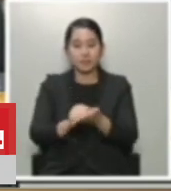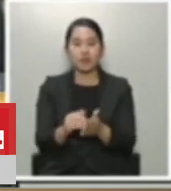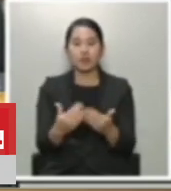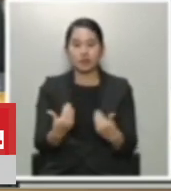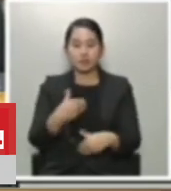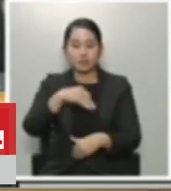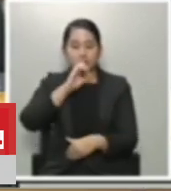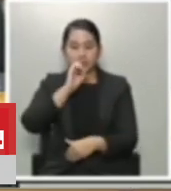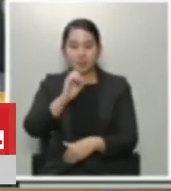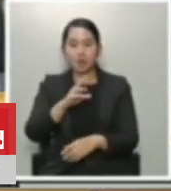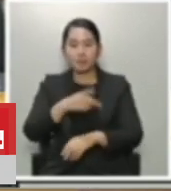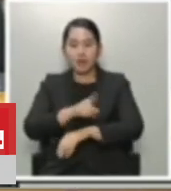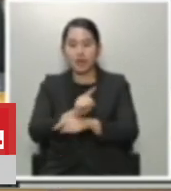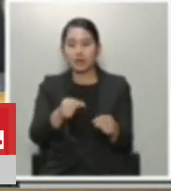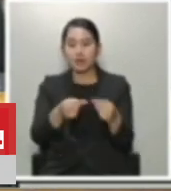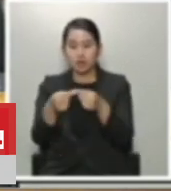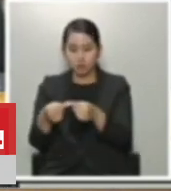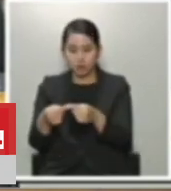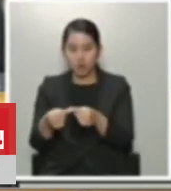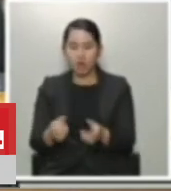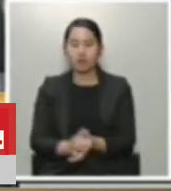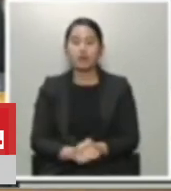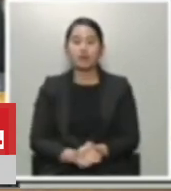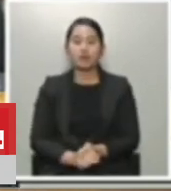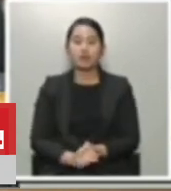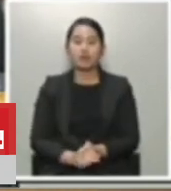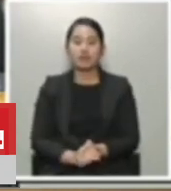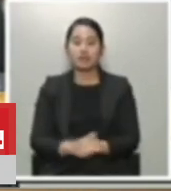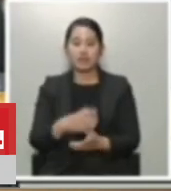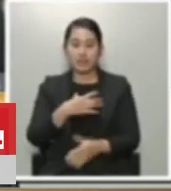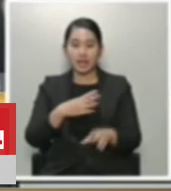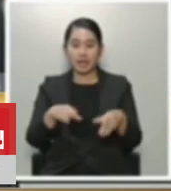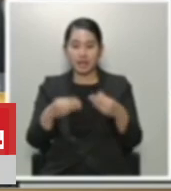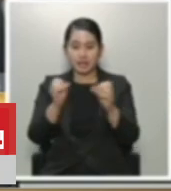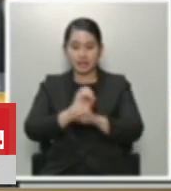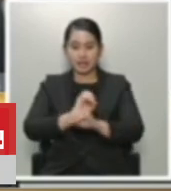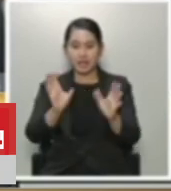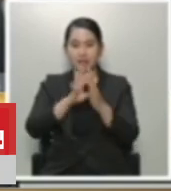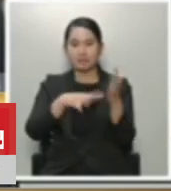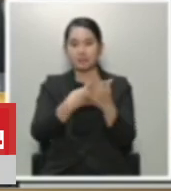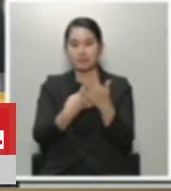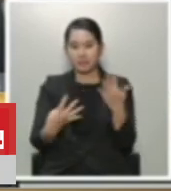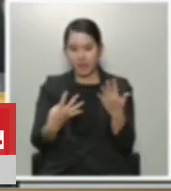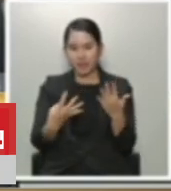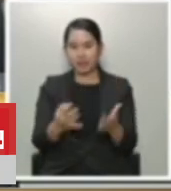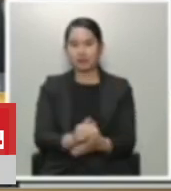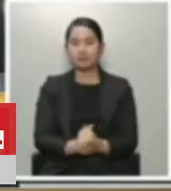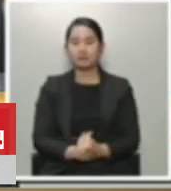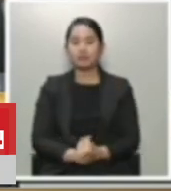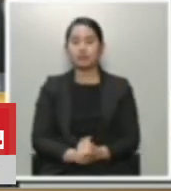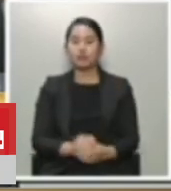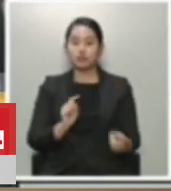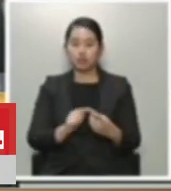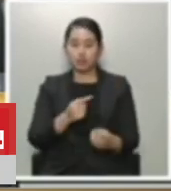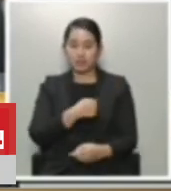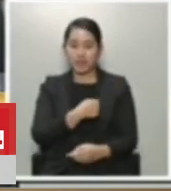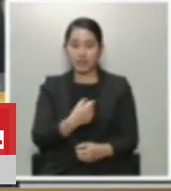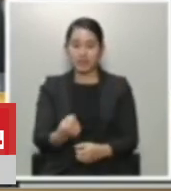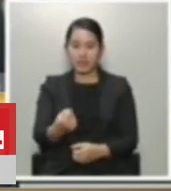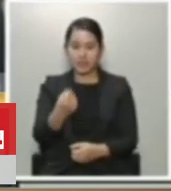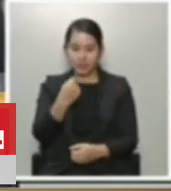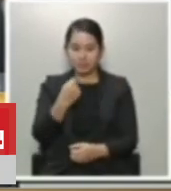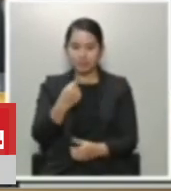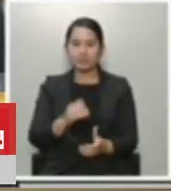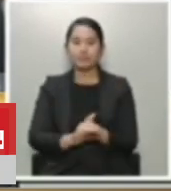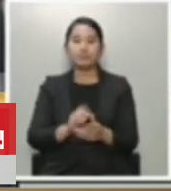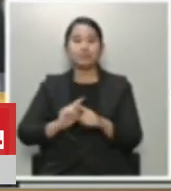ำเรียนท่านประธานไปถึงหน่วยงานนะครับว่าอยากจะให้มีความชัดเจนในเรื่องของแผนในการปฏิบัติในเรื่องการที่จะสร้างความเชื่อมั่นเรียกความเชื่อมั่นกลับคืน